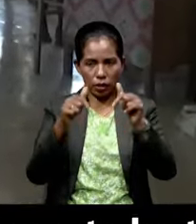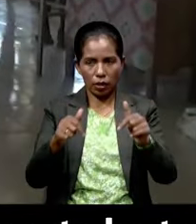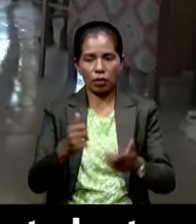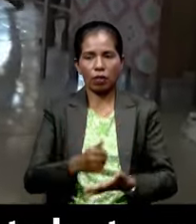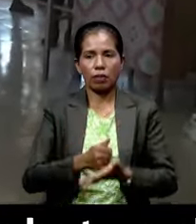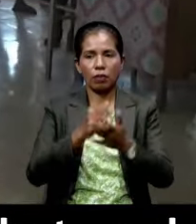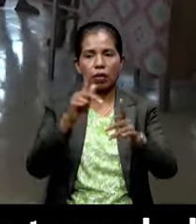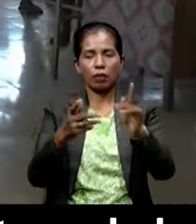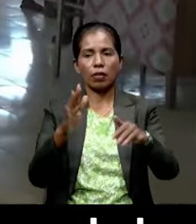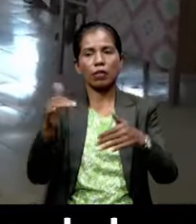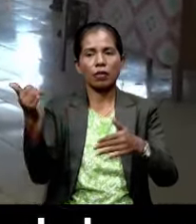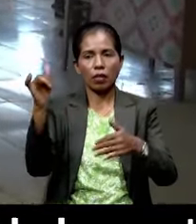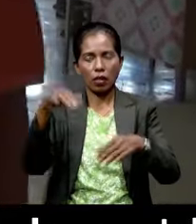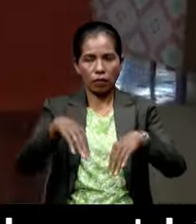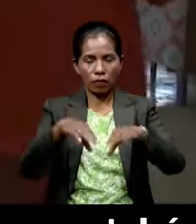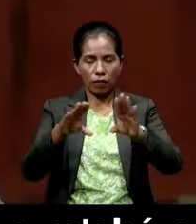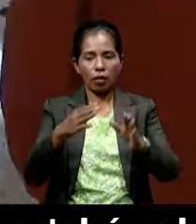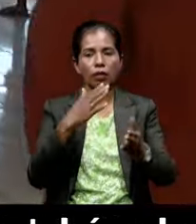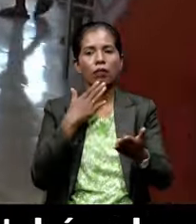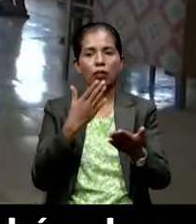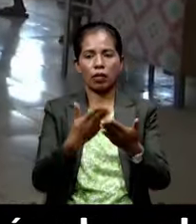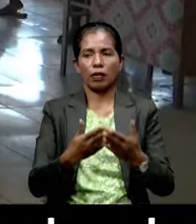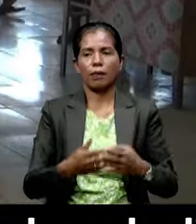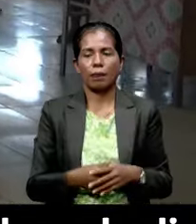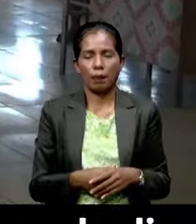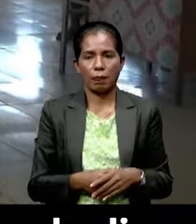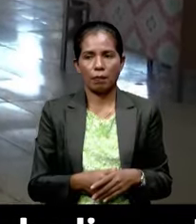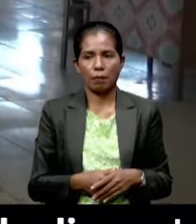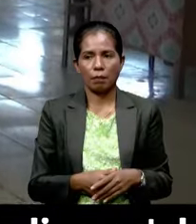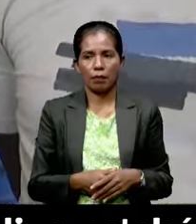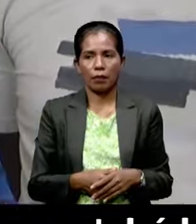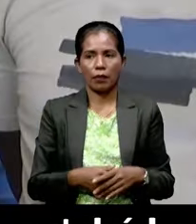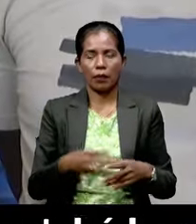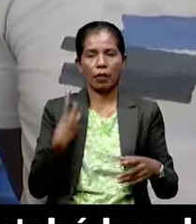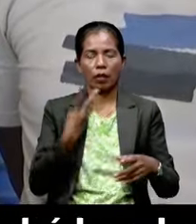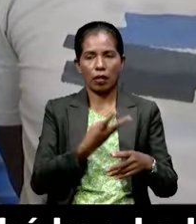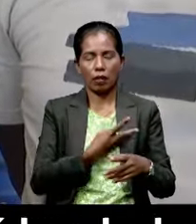facilita vendedor sira bele fan ho saudável. Se corona ore pasamona,